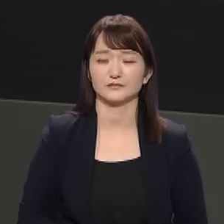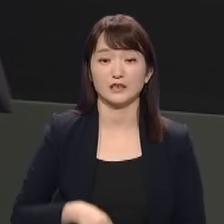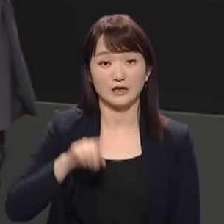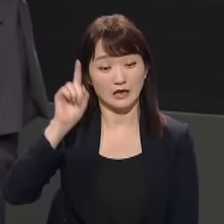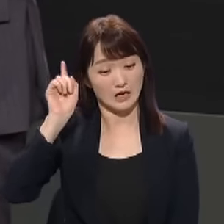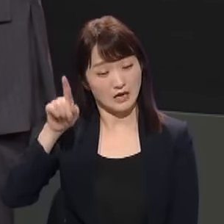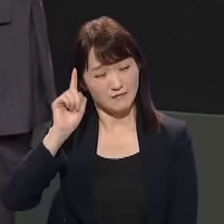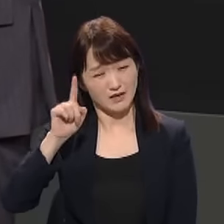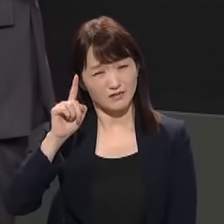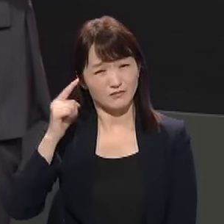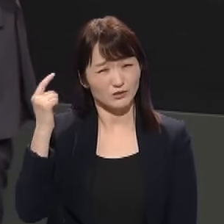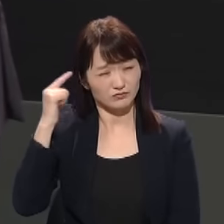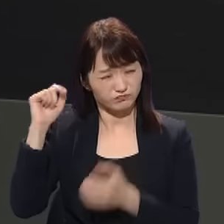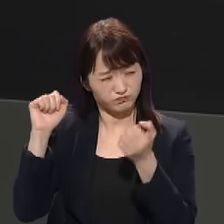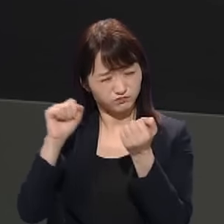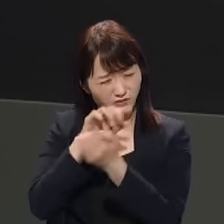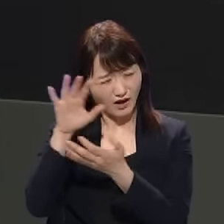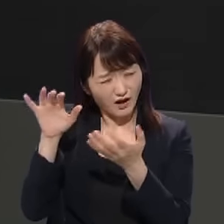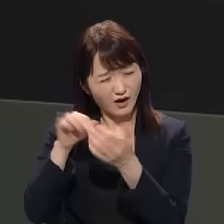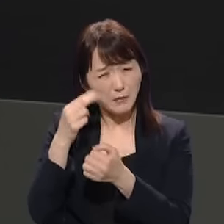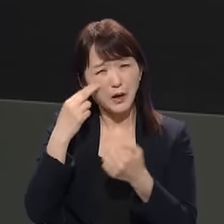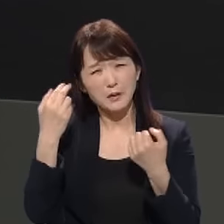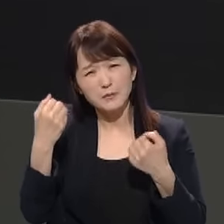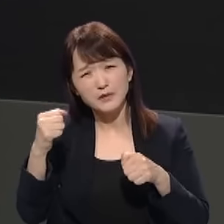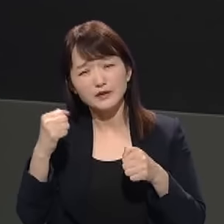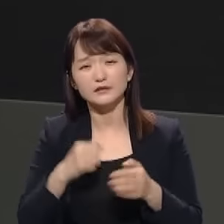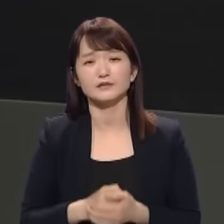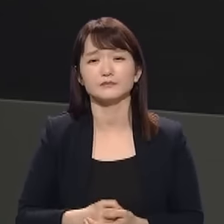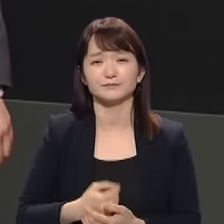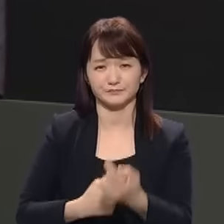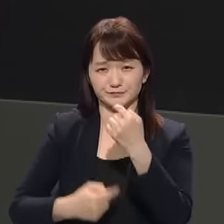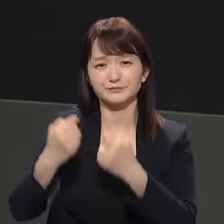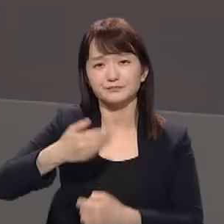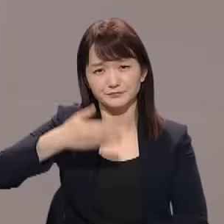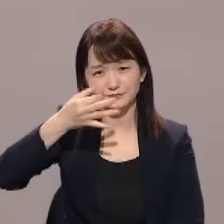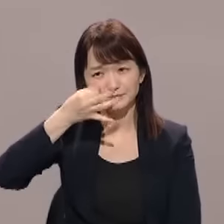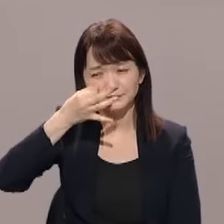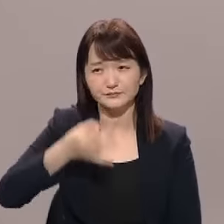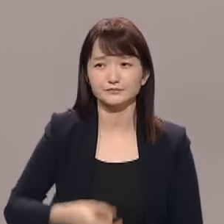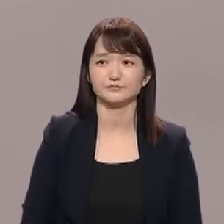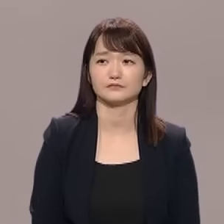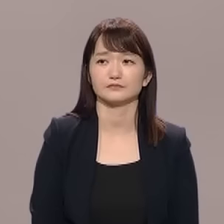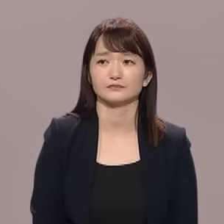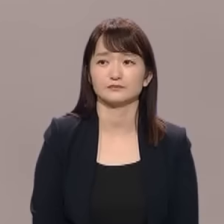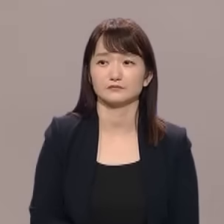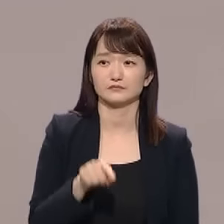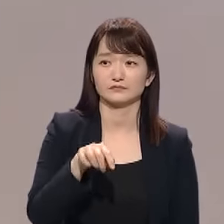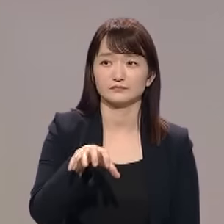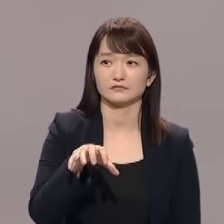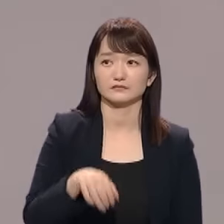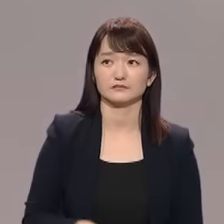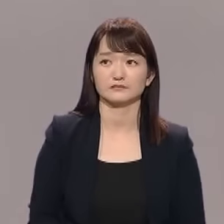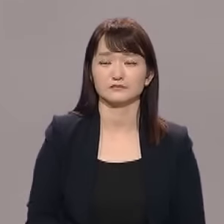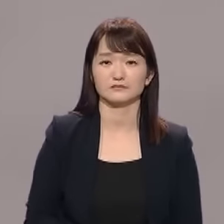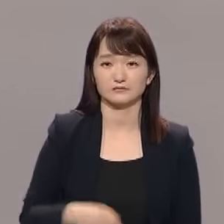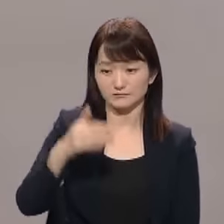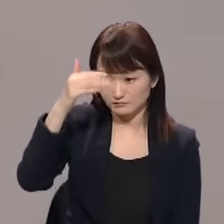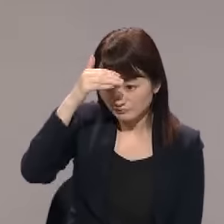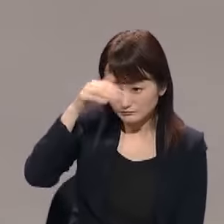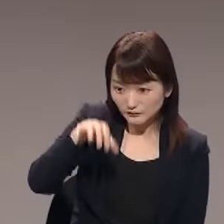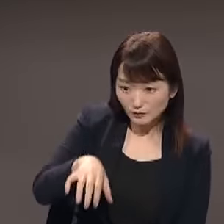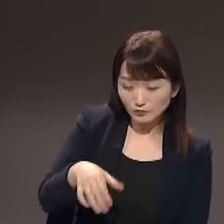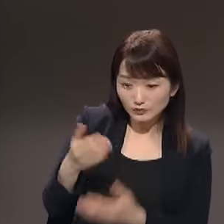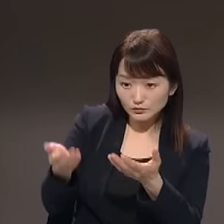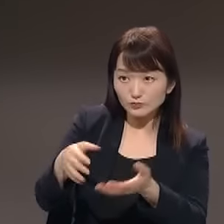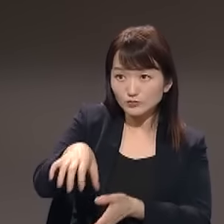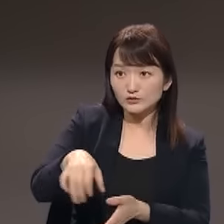허구한 날 쿵짜자 쿵짜입니다. 자, 제보 영상 만나보시죠. 자, 이곳은 전망대에 있는 쉼터입니다.